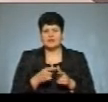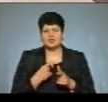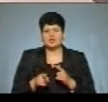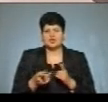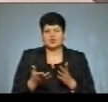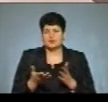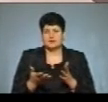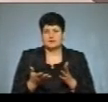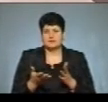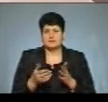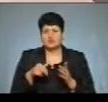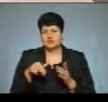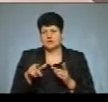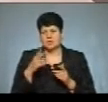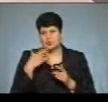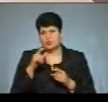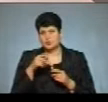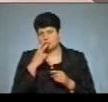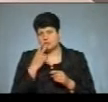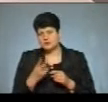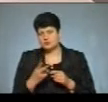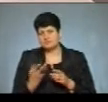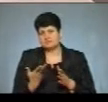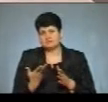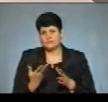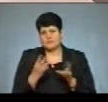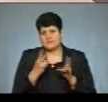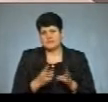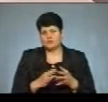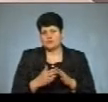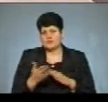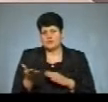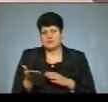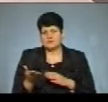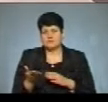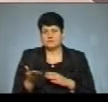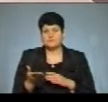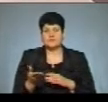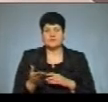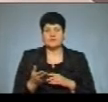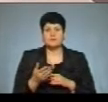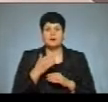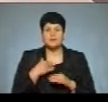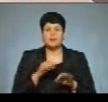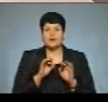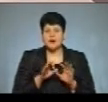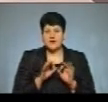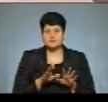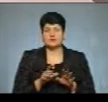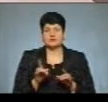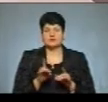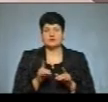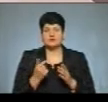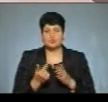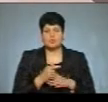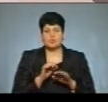десь як проходили мимо, коли людині вони побачили, що людина в якомусь небезпечному стані. диспетчер, і ми їм це все пояснюємо. Ми вже пояснювали знову